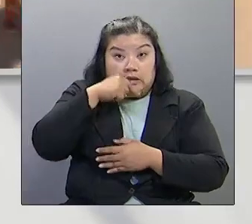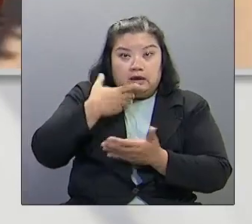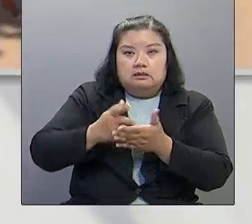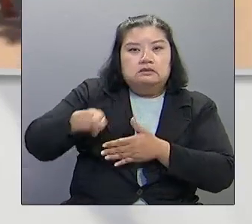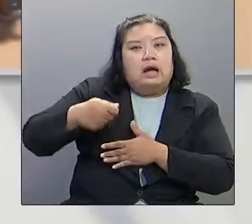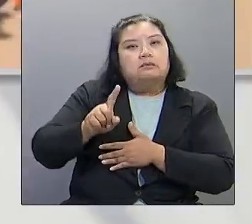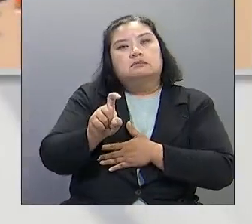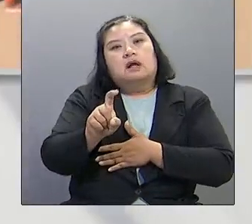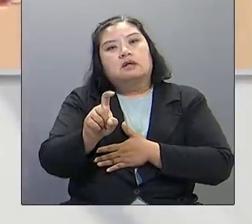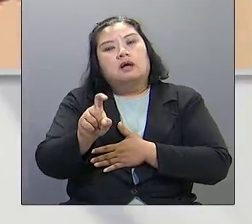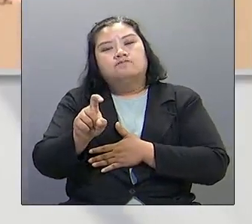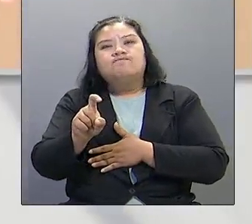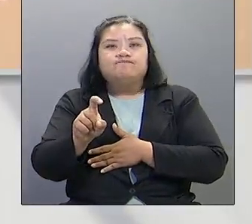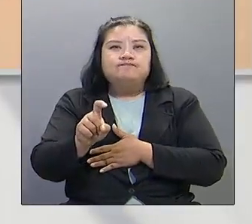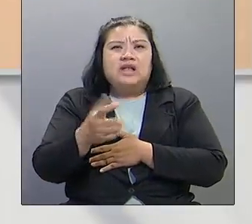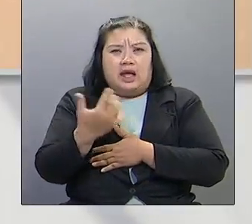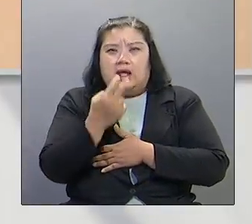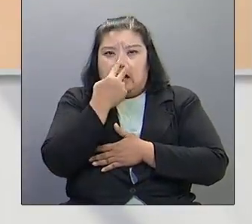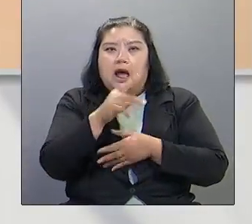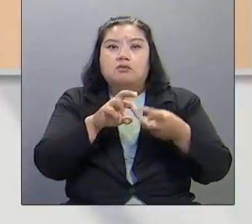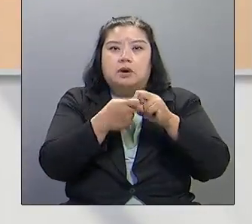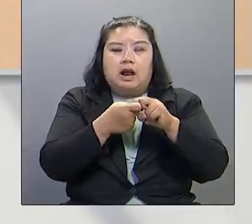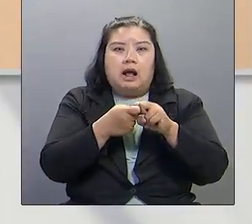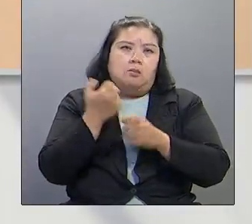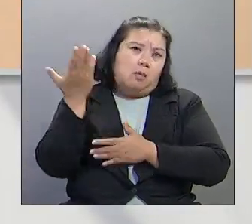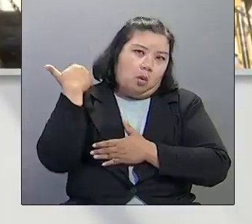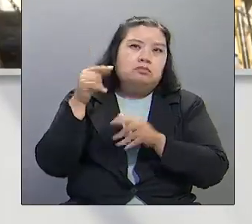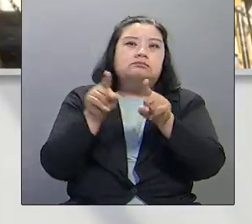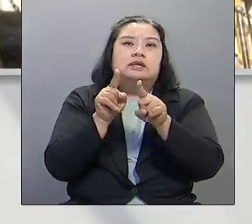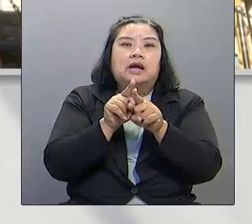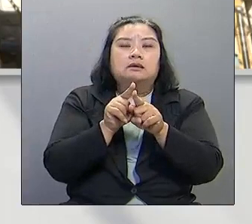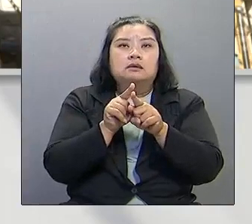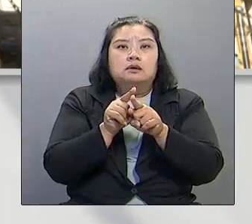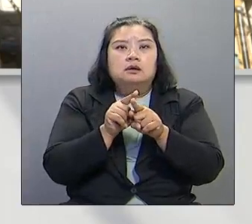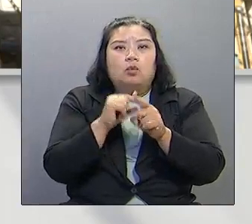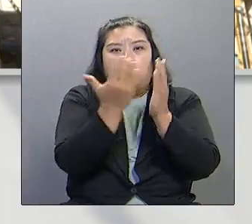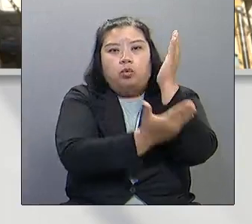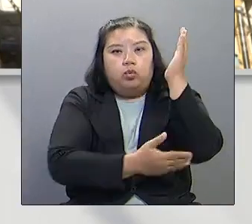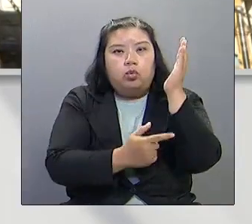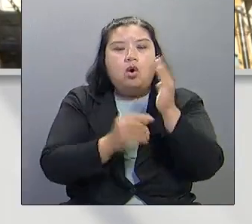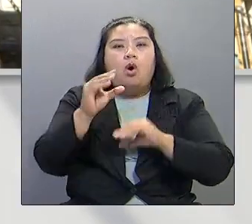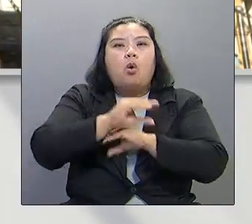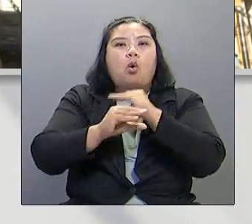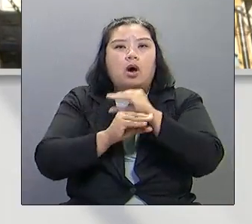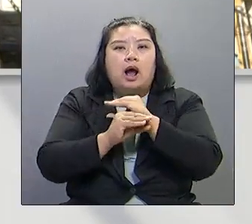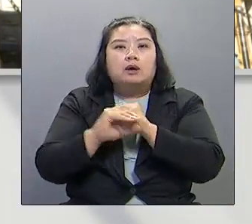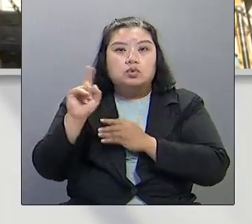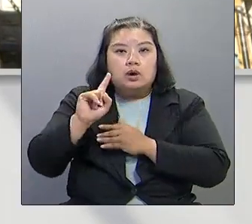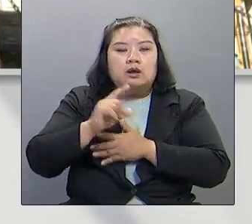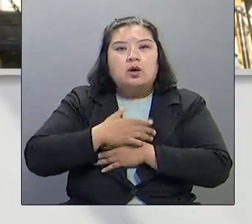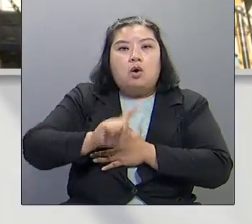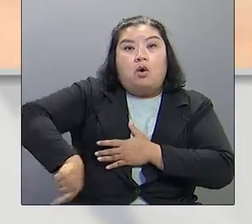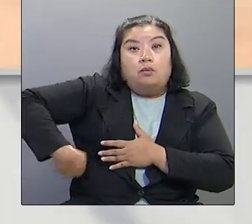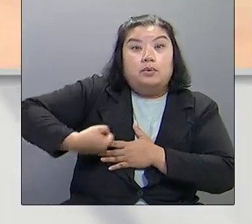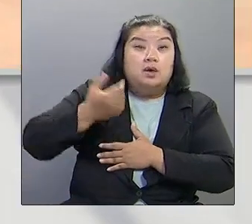ปัญหาคล้ายๆกันที่มันเคยเกิดขึ้นกับประเทศเพื่อนบ้านเหมือนกันนะคะยกตัวอย่างโครงการสีหนุวิวอันนั้นอาจจะเป็นโครงการก่อสร้างขนาดให